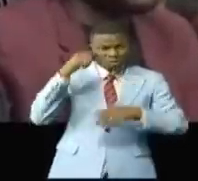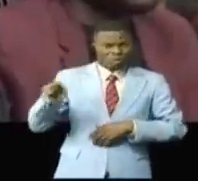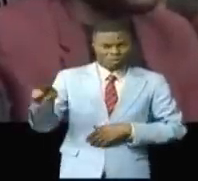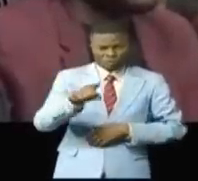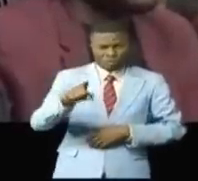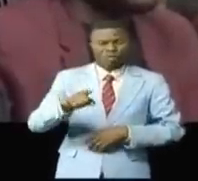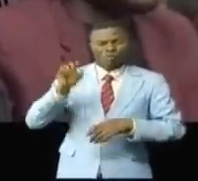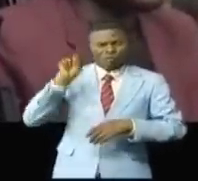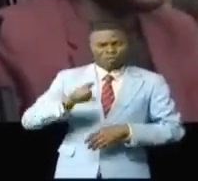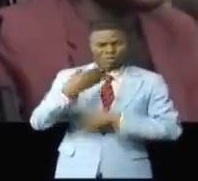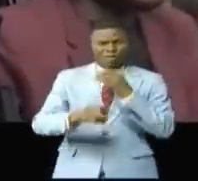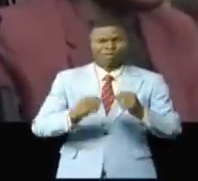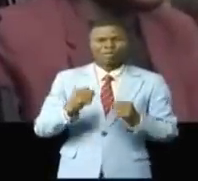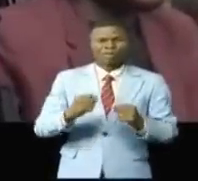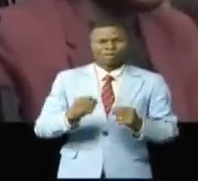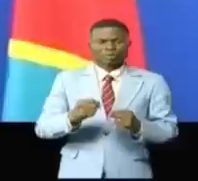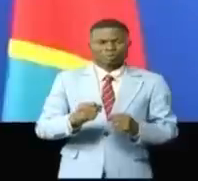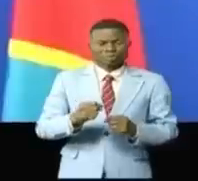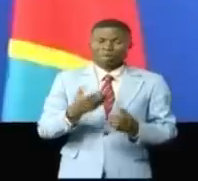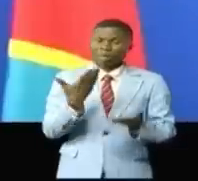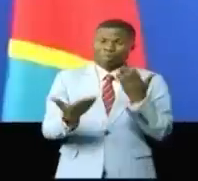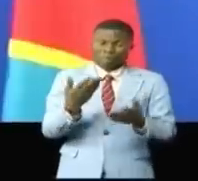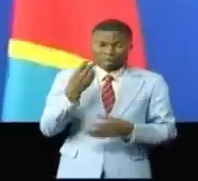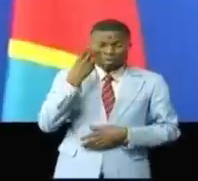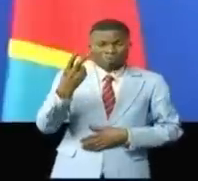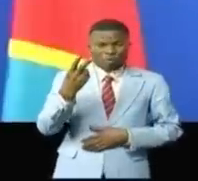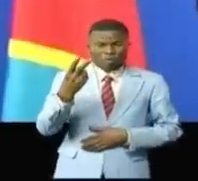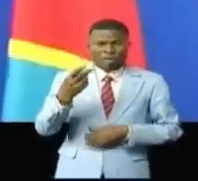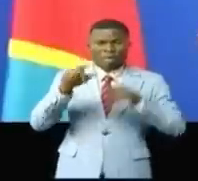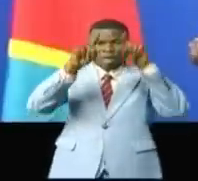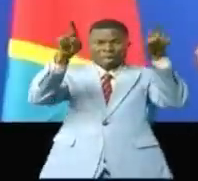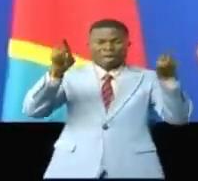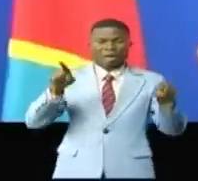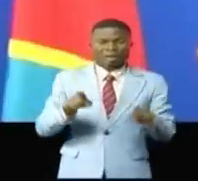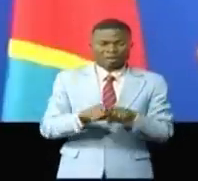menango. Na ebite soki bota laka, ba chaîne rwandaise.